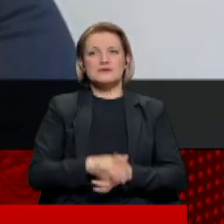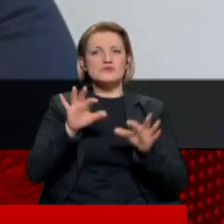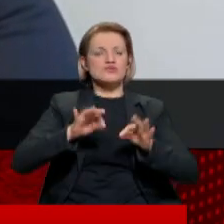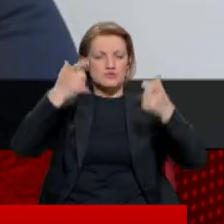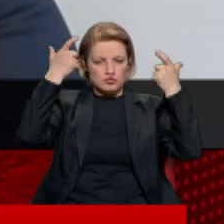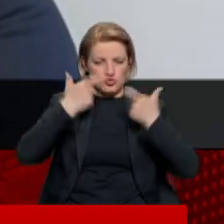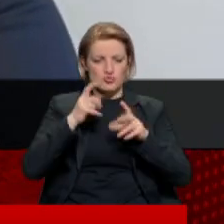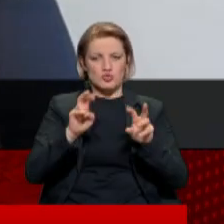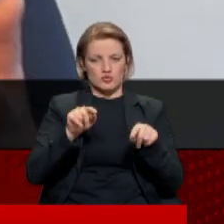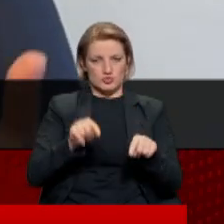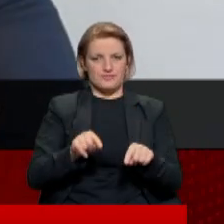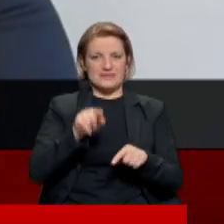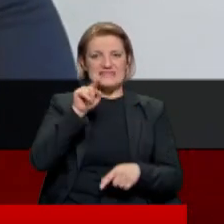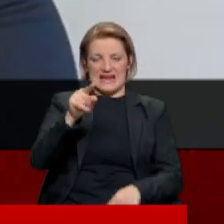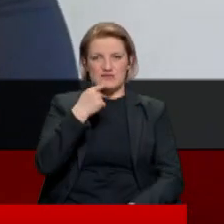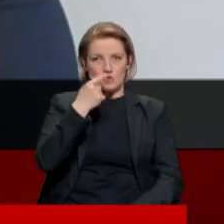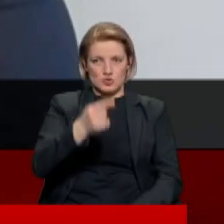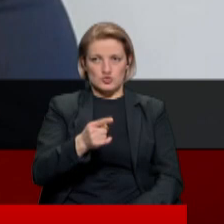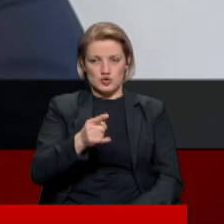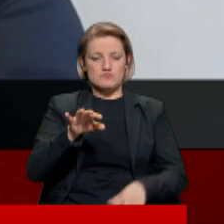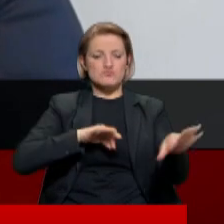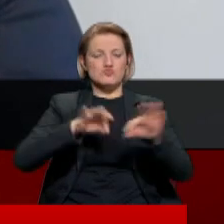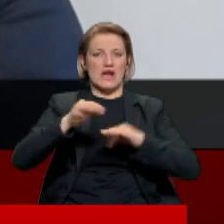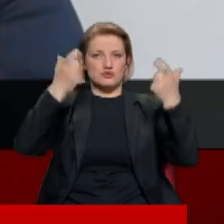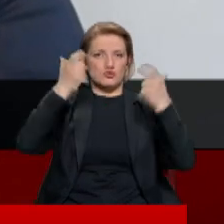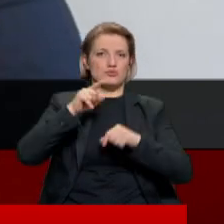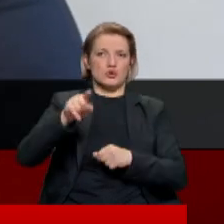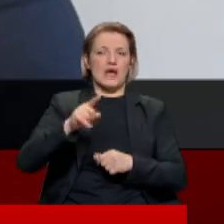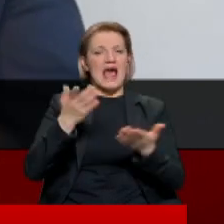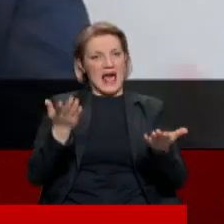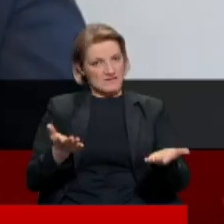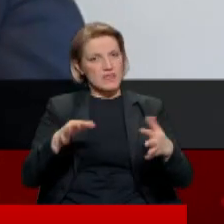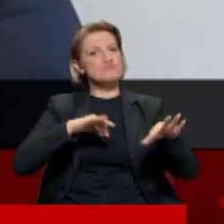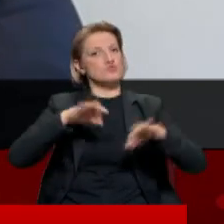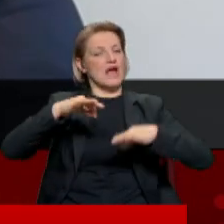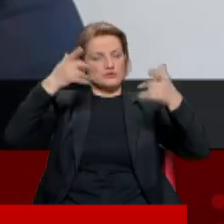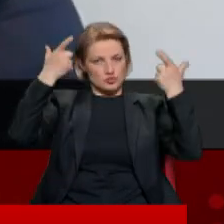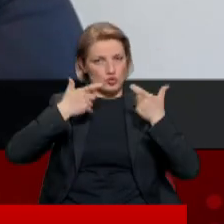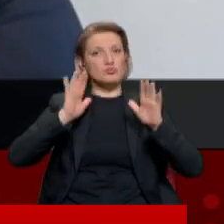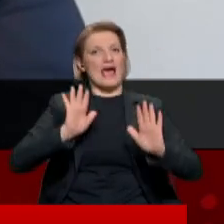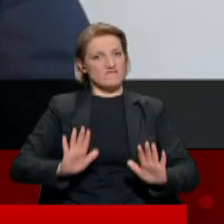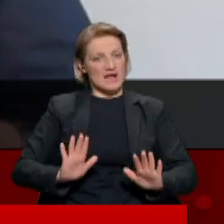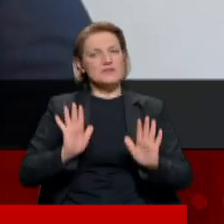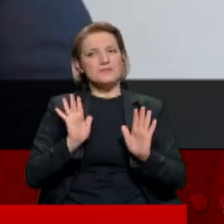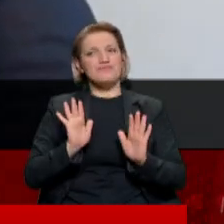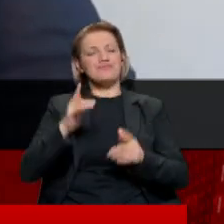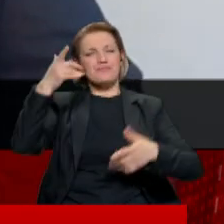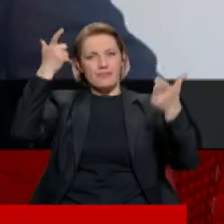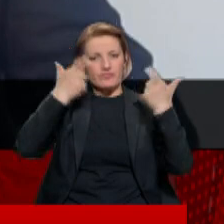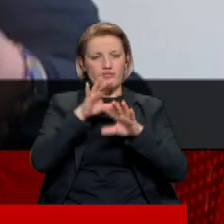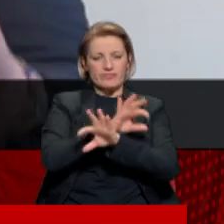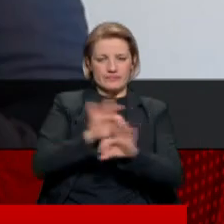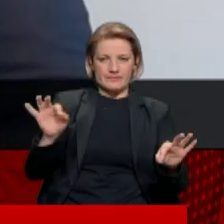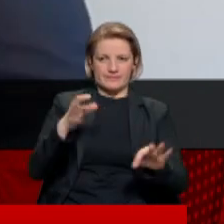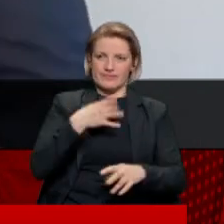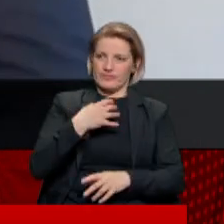sorumlu konusuna gelince, sen diyorsun ki müteahhit sorumlu. Evet, müteahhit sorumlu. Müteahhit sorumsuzsa